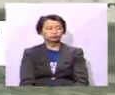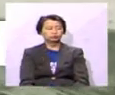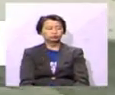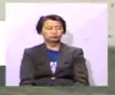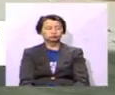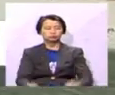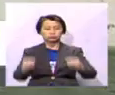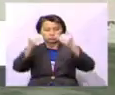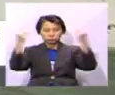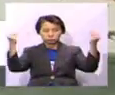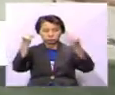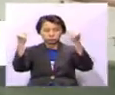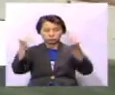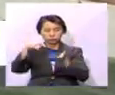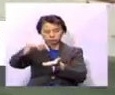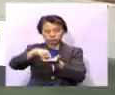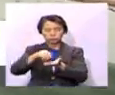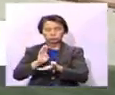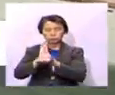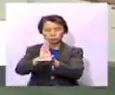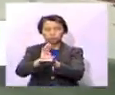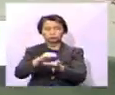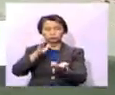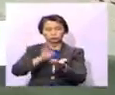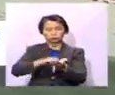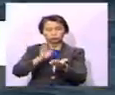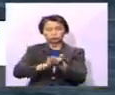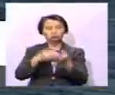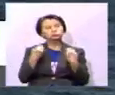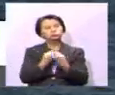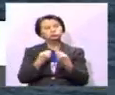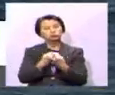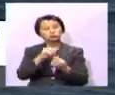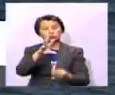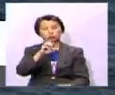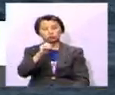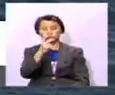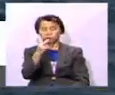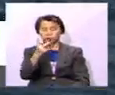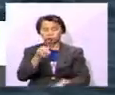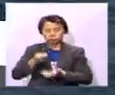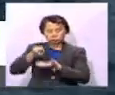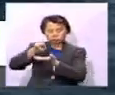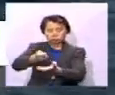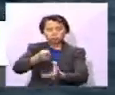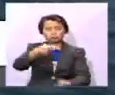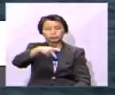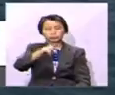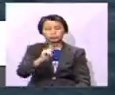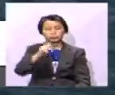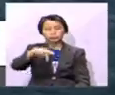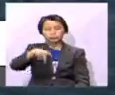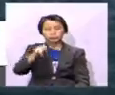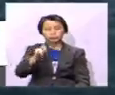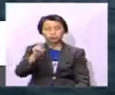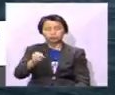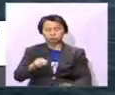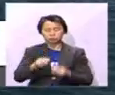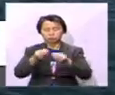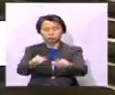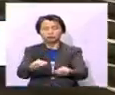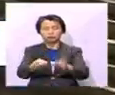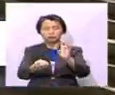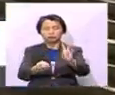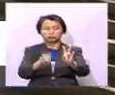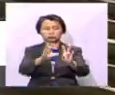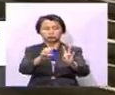Pada majlis ini juga, bantuan persekolahan berjumlah RM50,000 sumbangan PTPTN turut disampaikan kepada